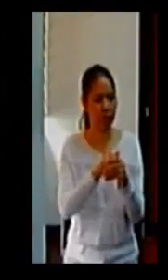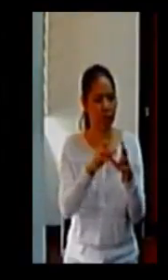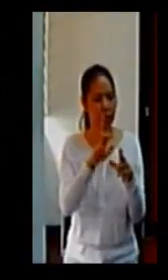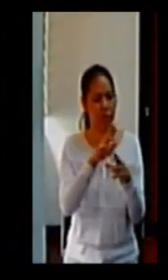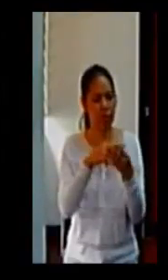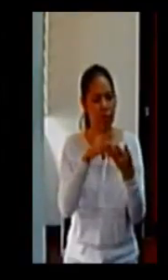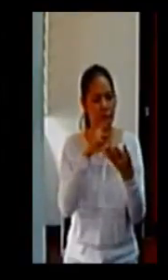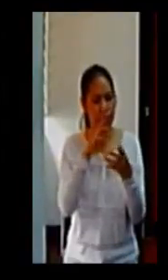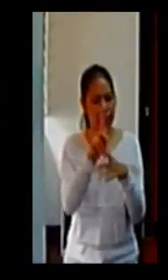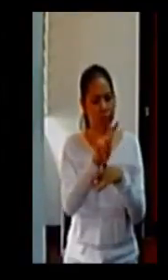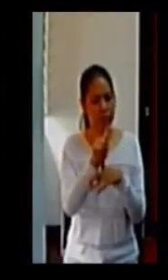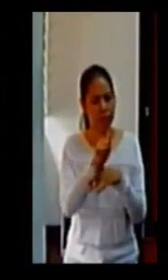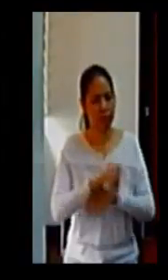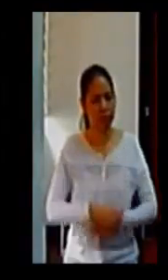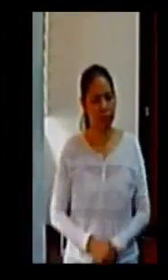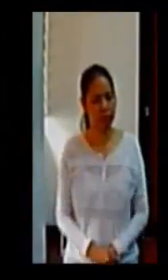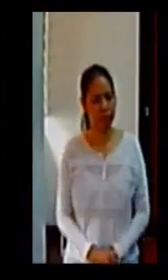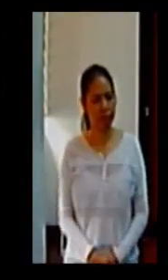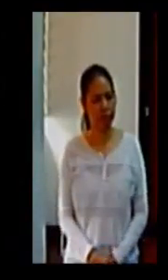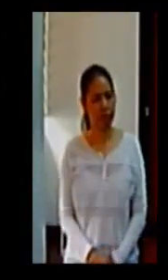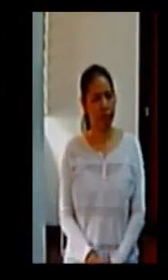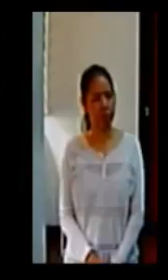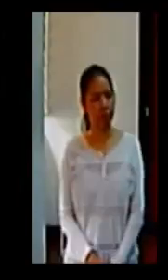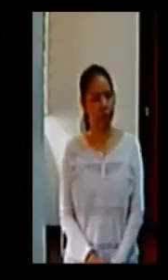terraces na yun.